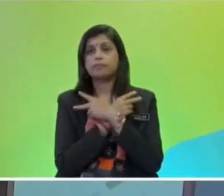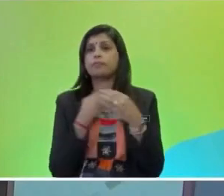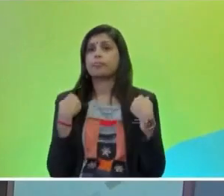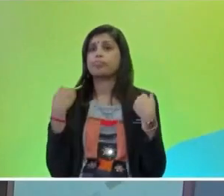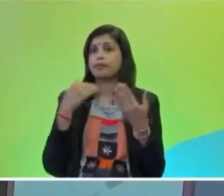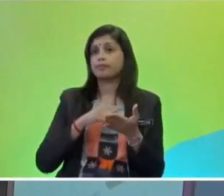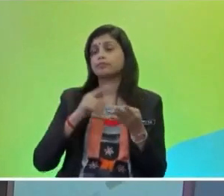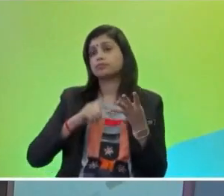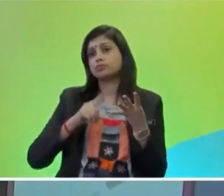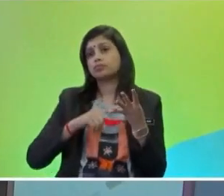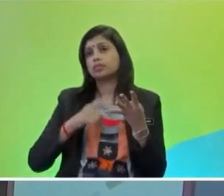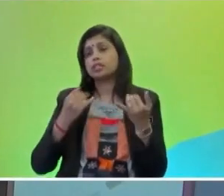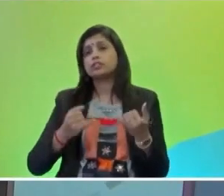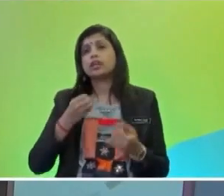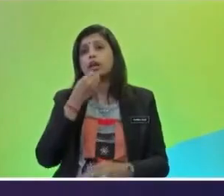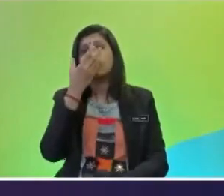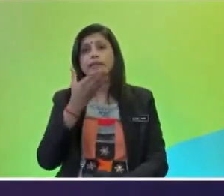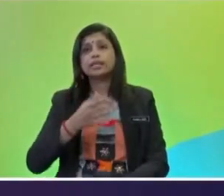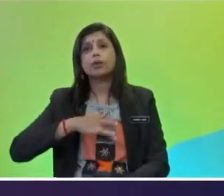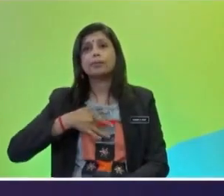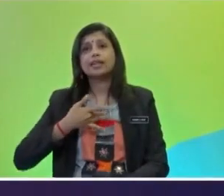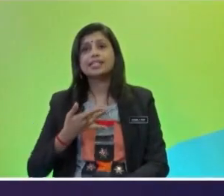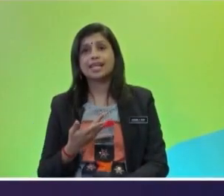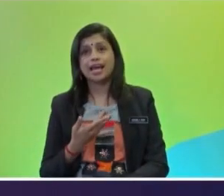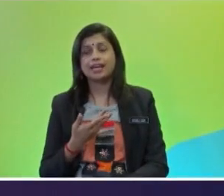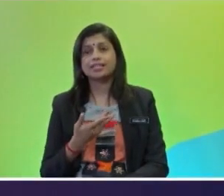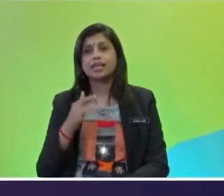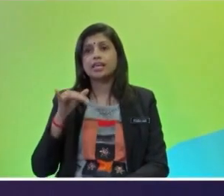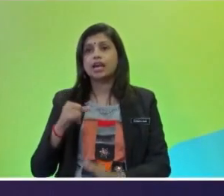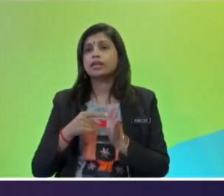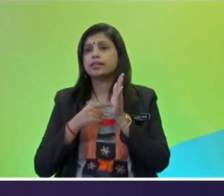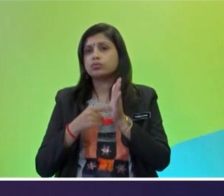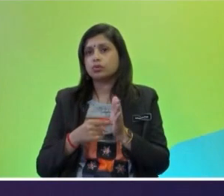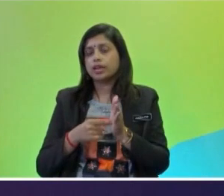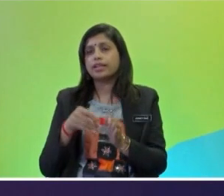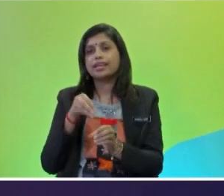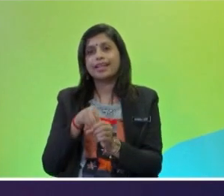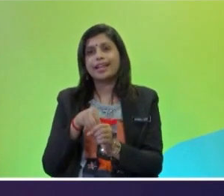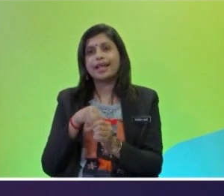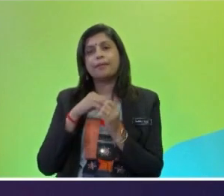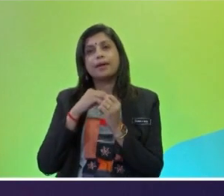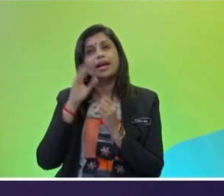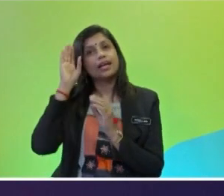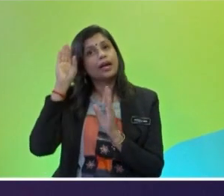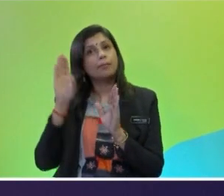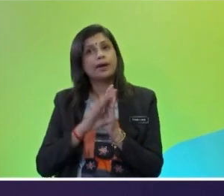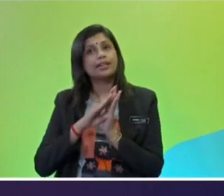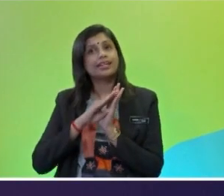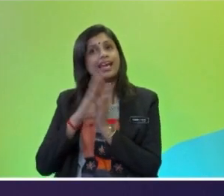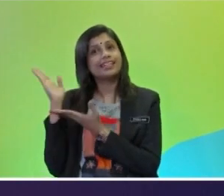Ini nyatakan perasaan pula. Nyatakan perasaan yang ditunjukkan dalam gambar di atas.